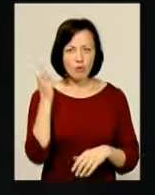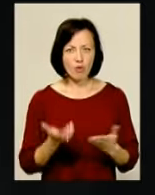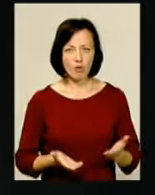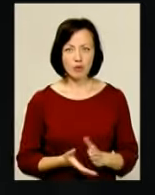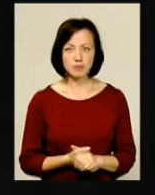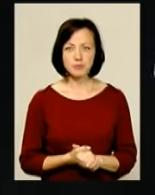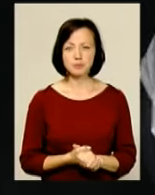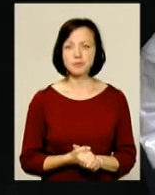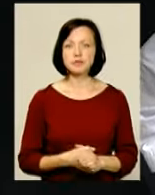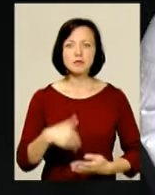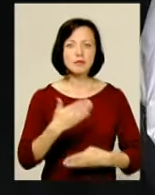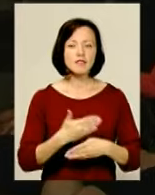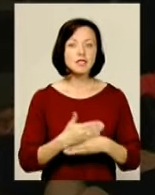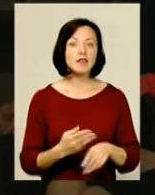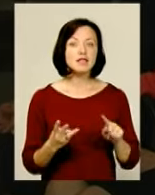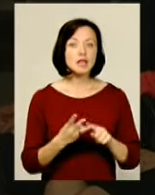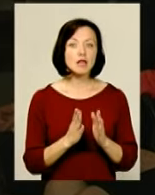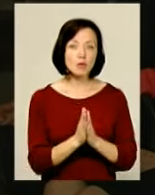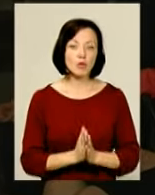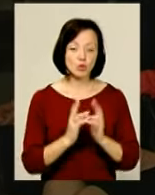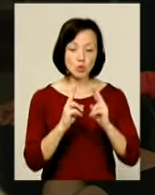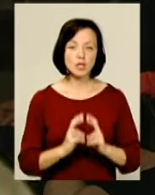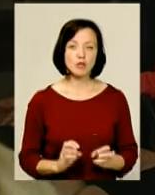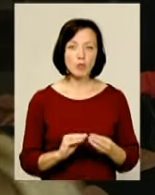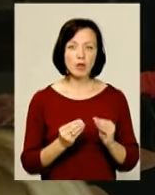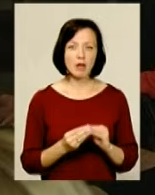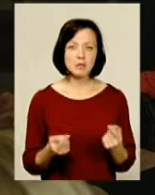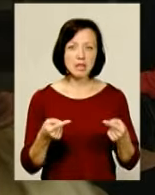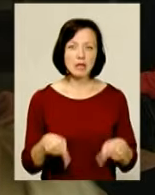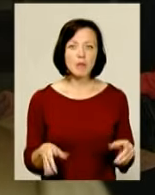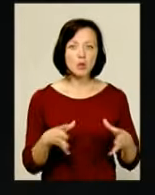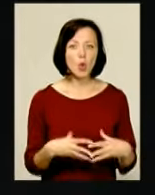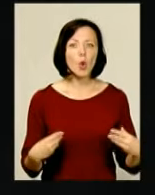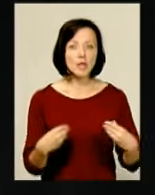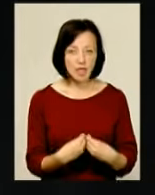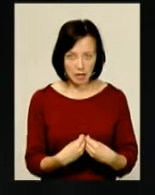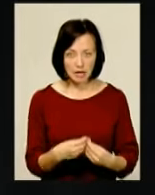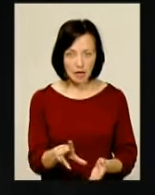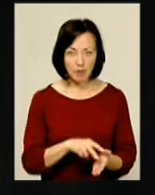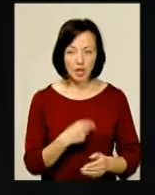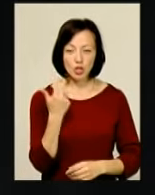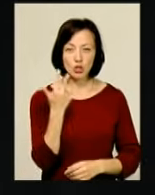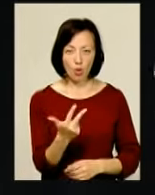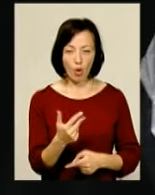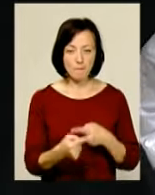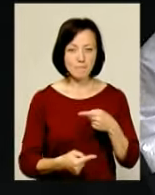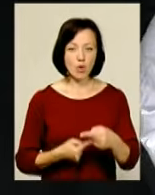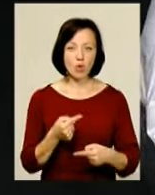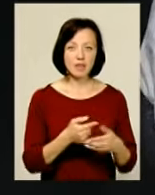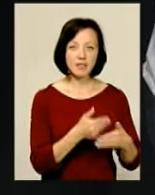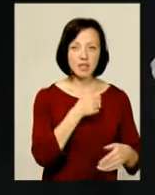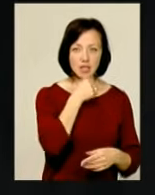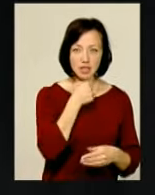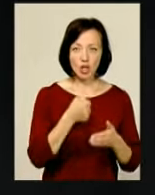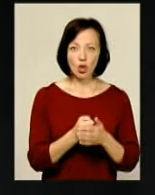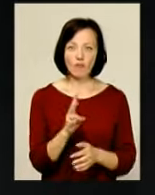«Вистава «Третя молитва» досліджує проблему занепаду родини на прикладі трьох поколів. Від діда